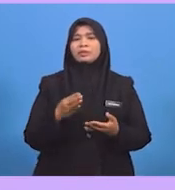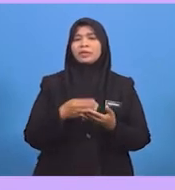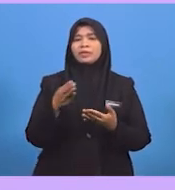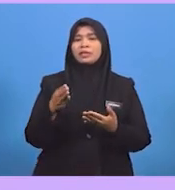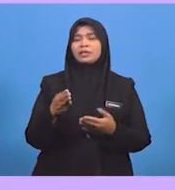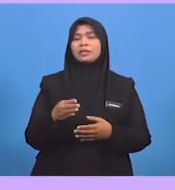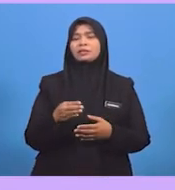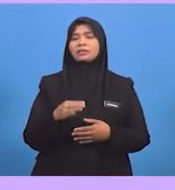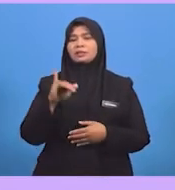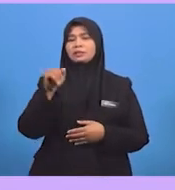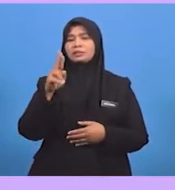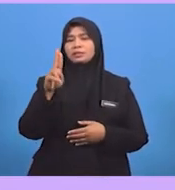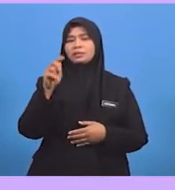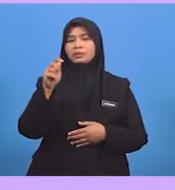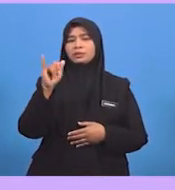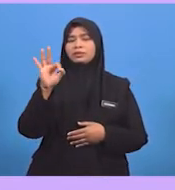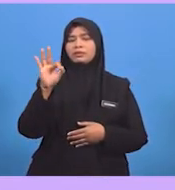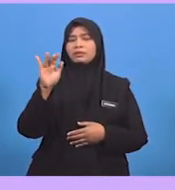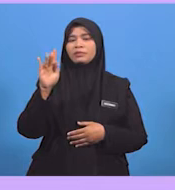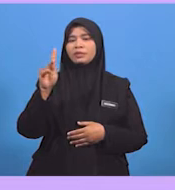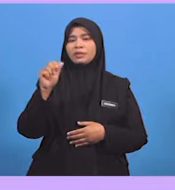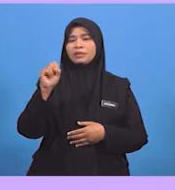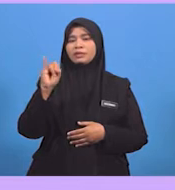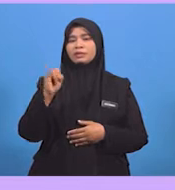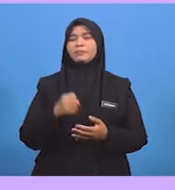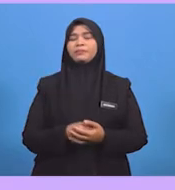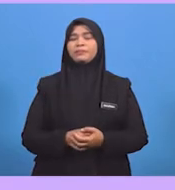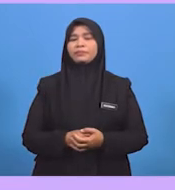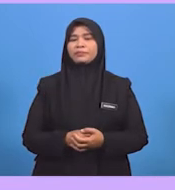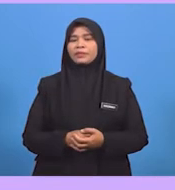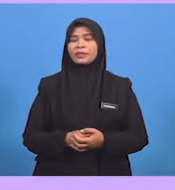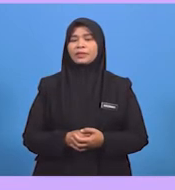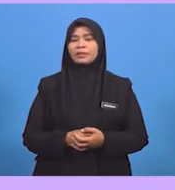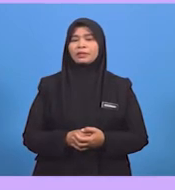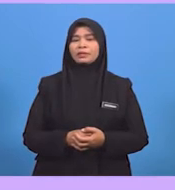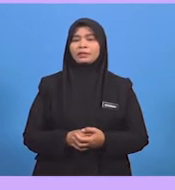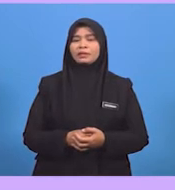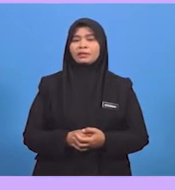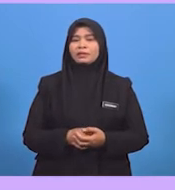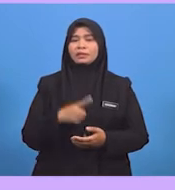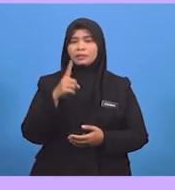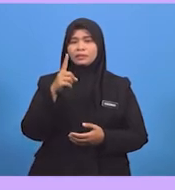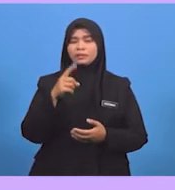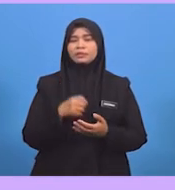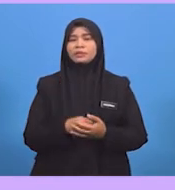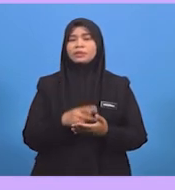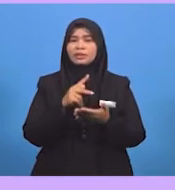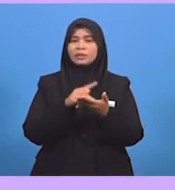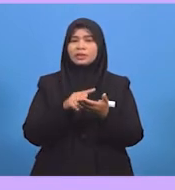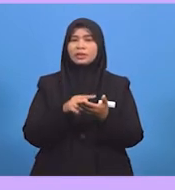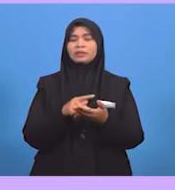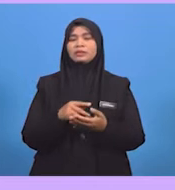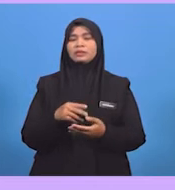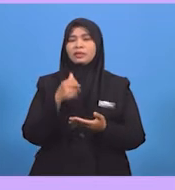justifikasi berdasarkan jawapan anda di 2. Cara penyelesaian. 1.